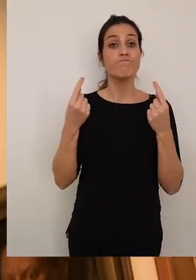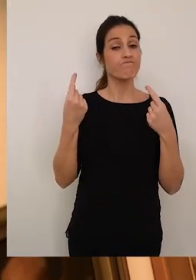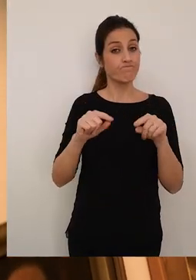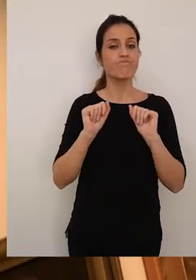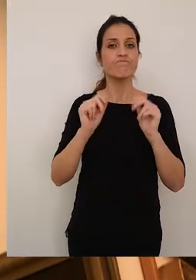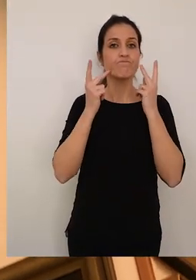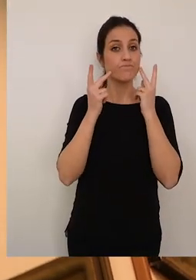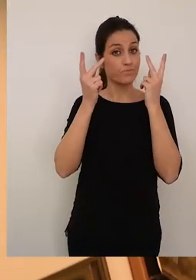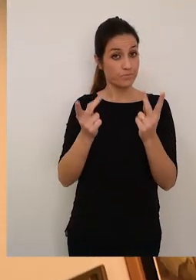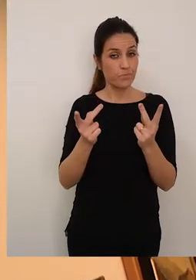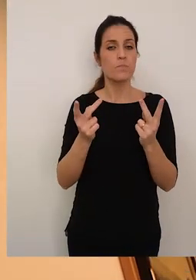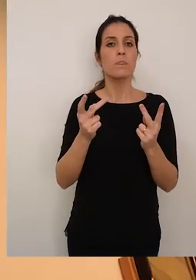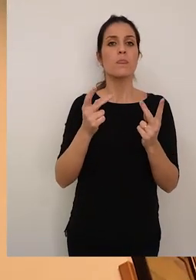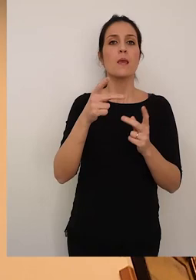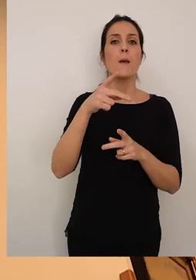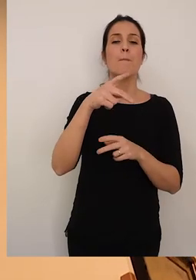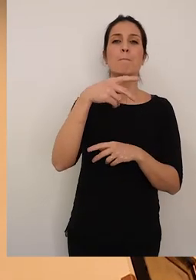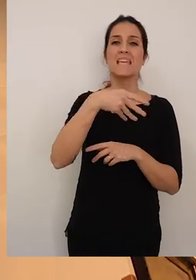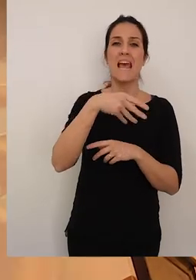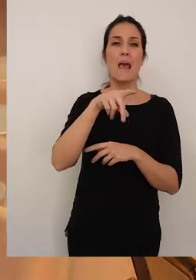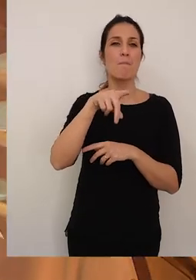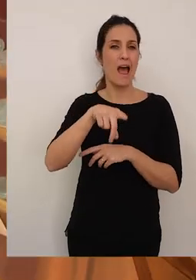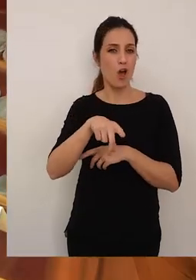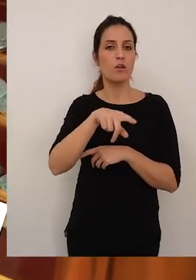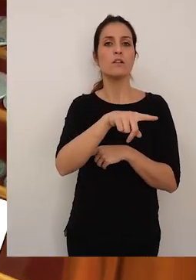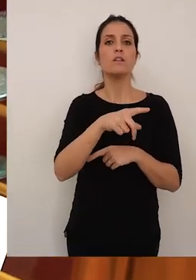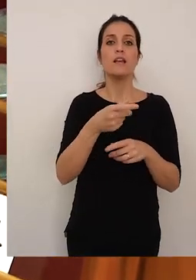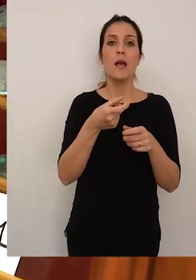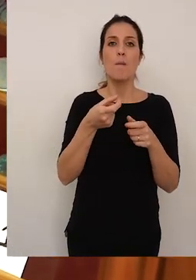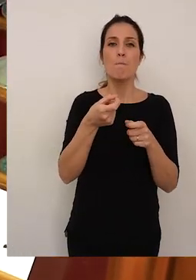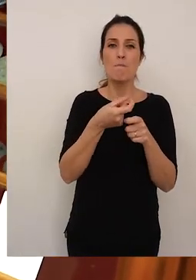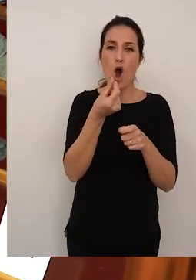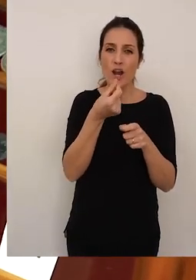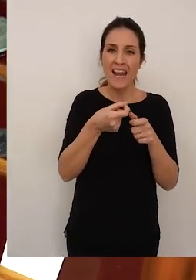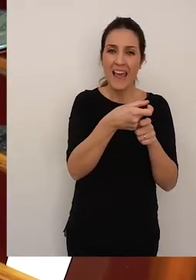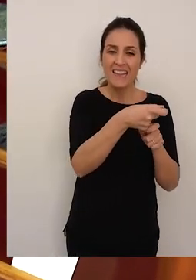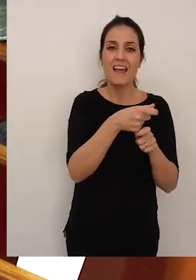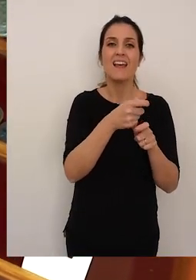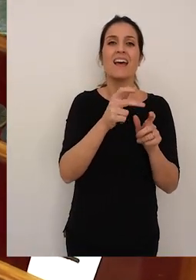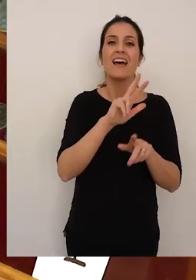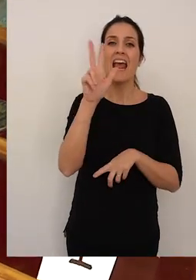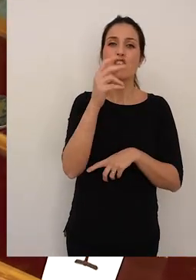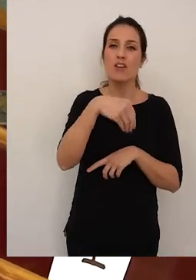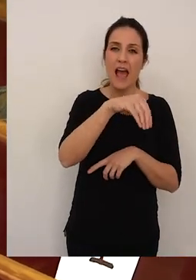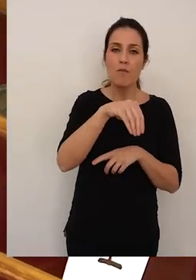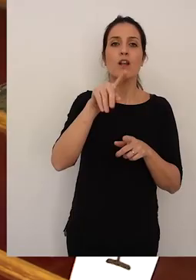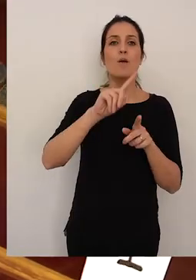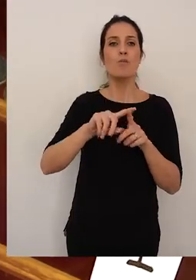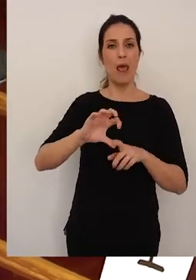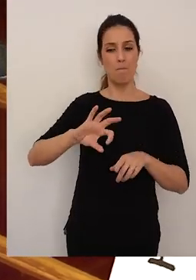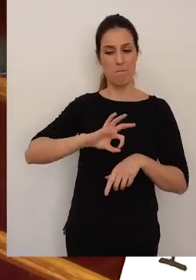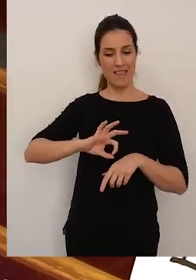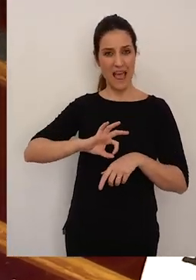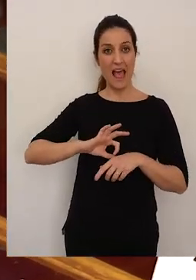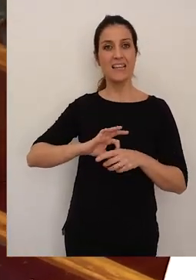Qui si possono ammirare le collezioni di Michele Paone, una consistente raccolta di monete del Regno di Napoli ed una collezione di medaglie con